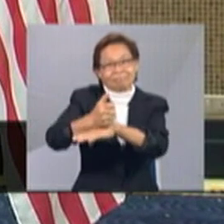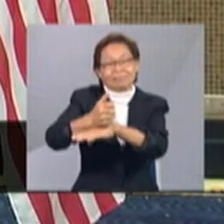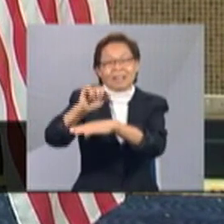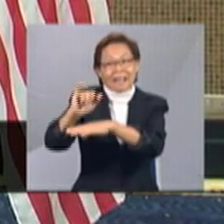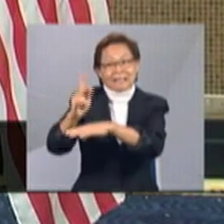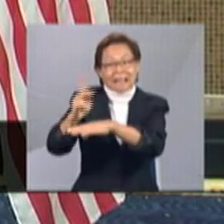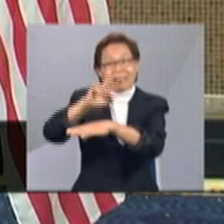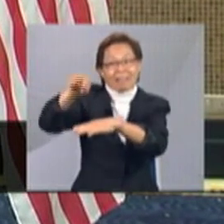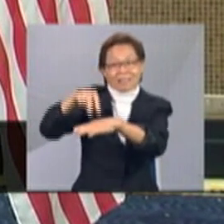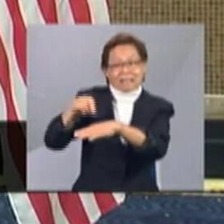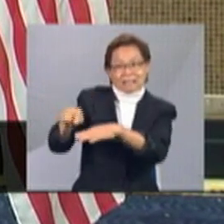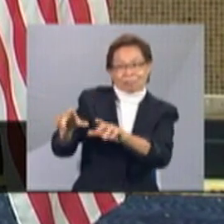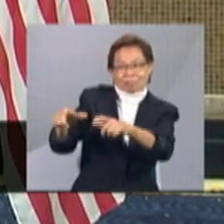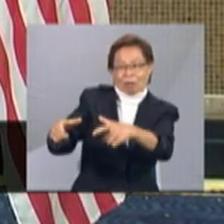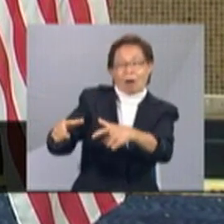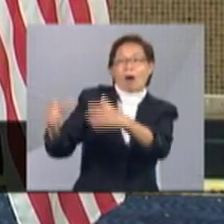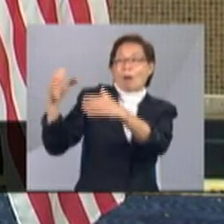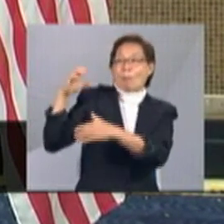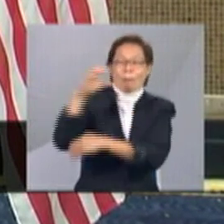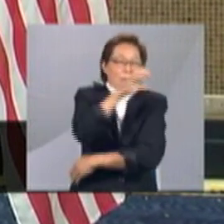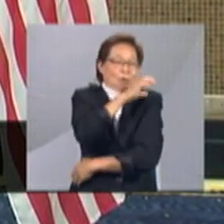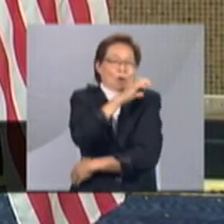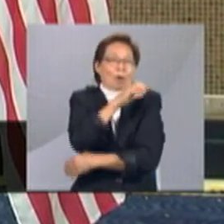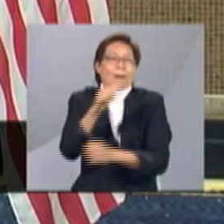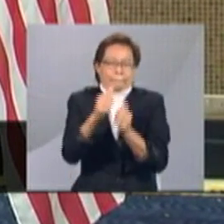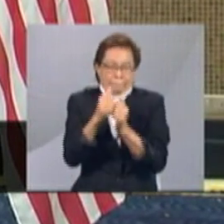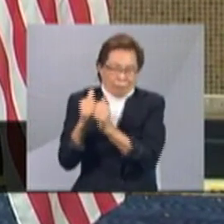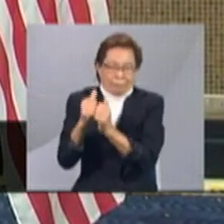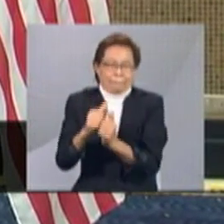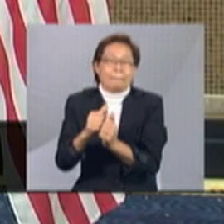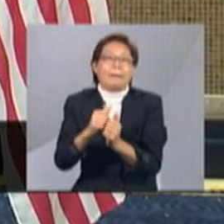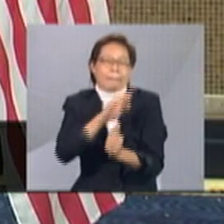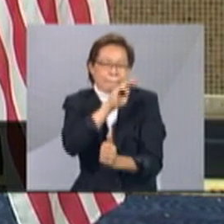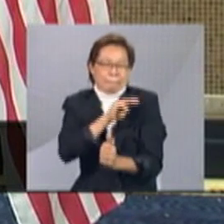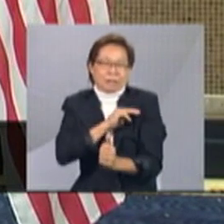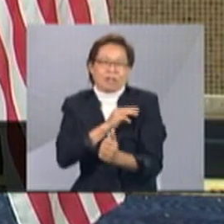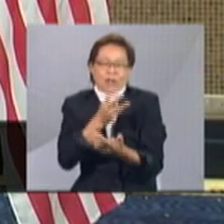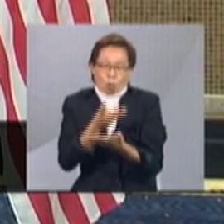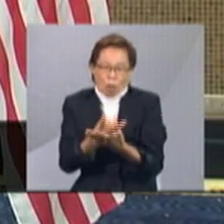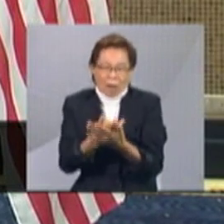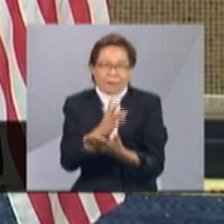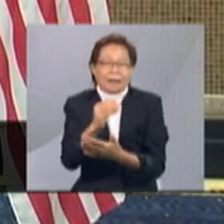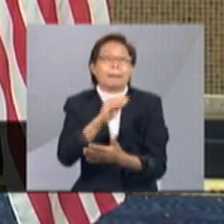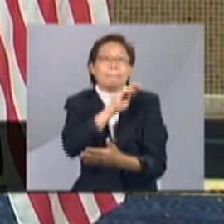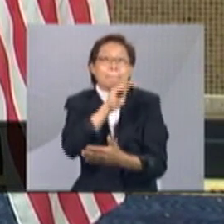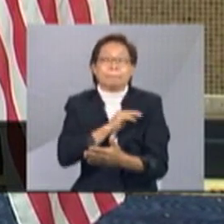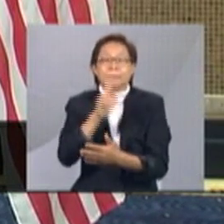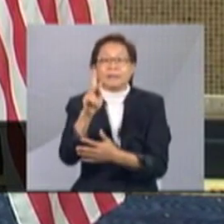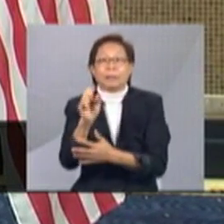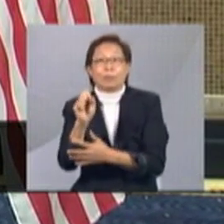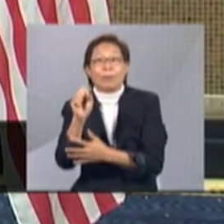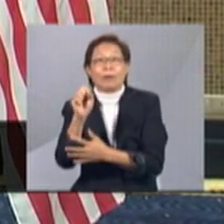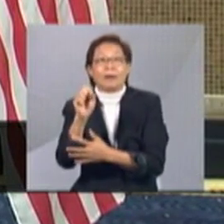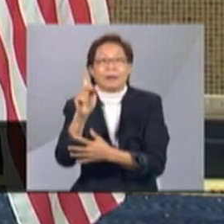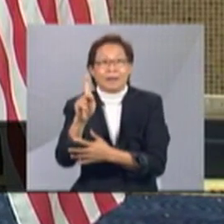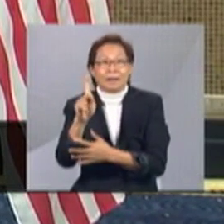Jawatankuasa ini akan dipengerusikan bersama oleh Menteri Kewangan dan Menteri Sumber Manusia dengan